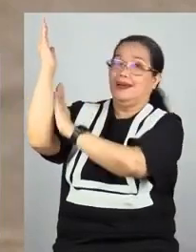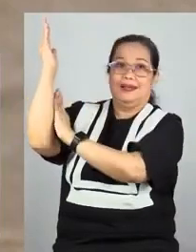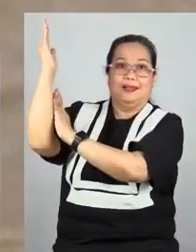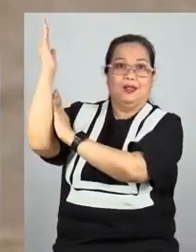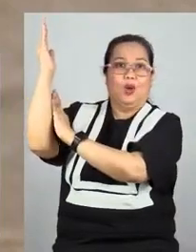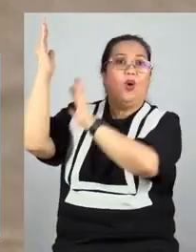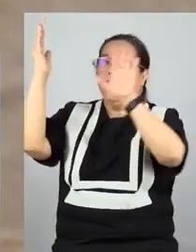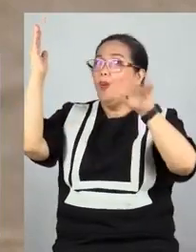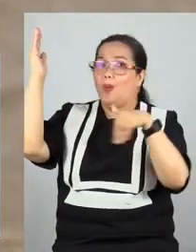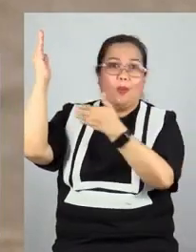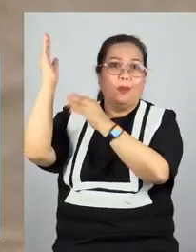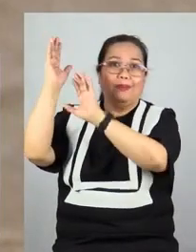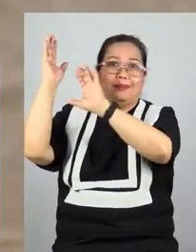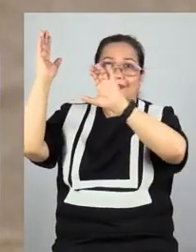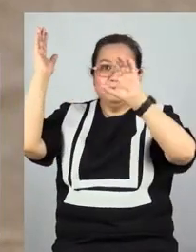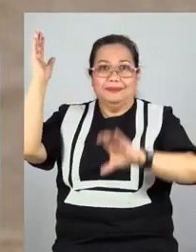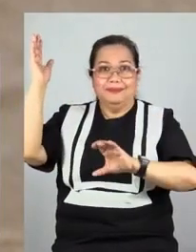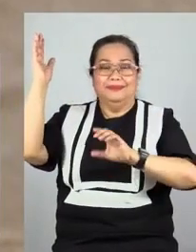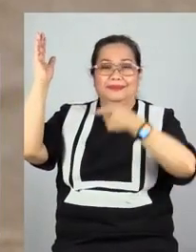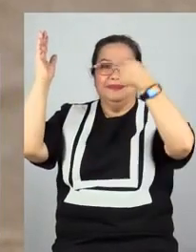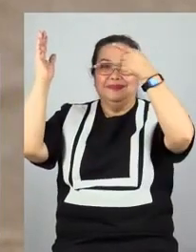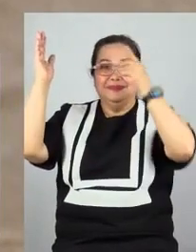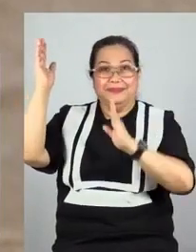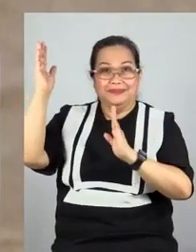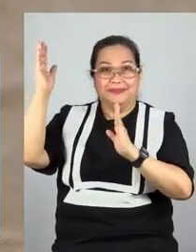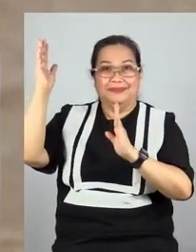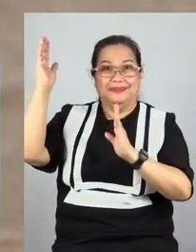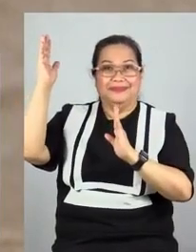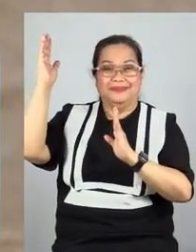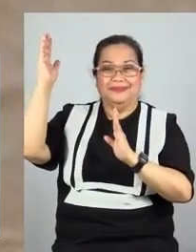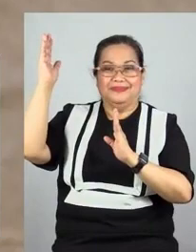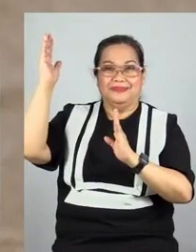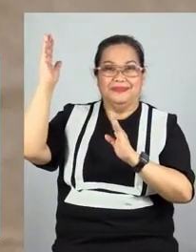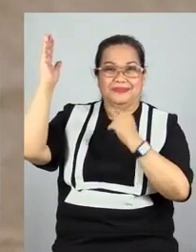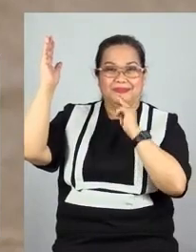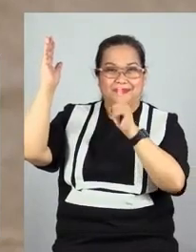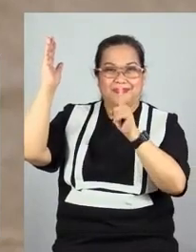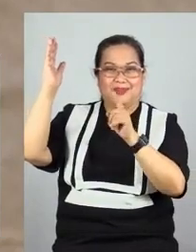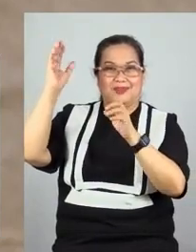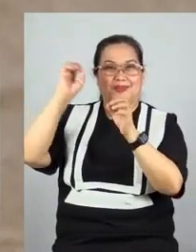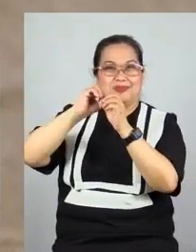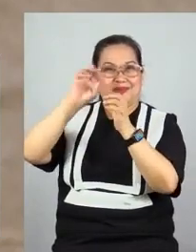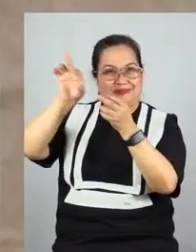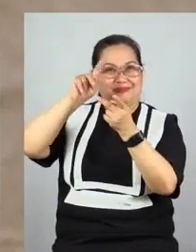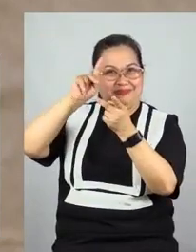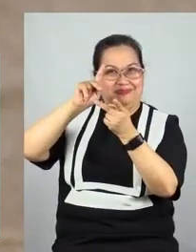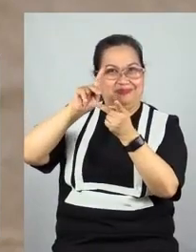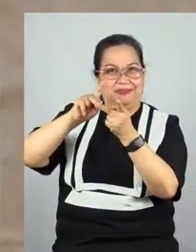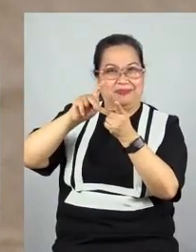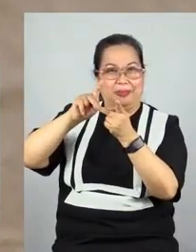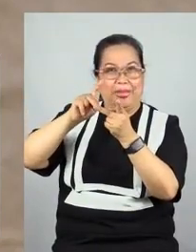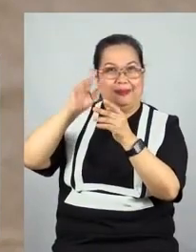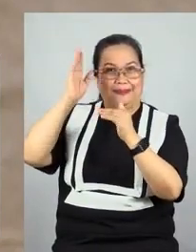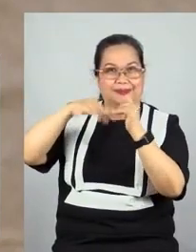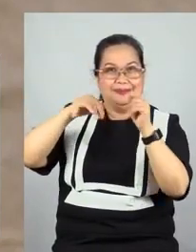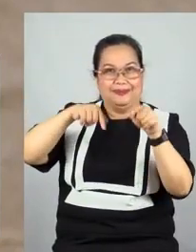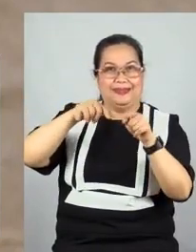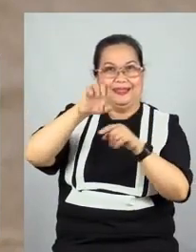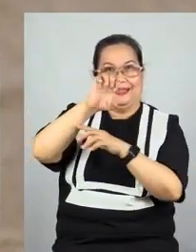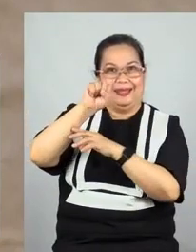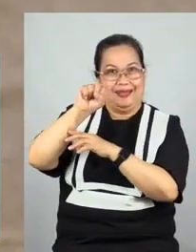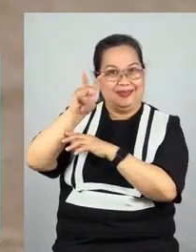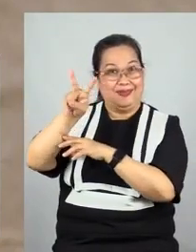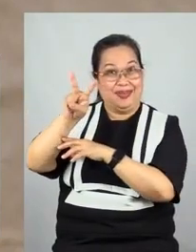po ang translation sa NIV. No? Actually, mas tama po yun. Kaysa dito po sa